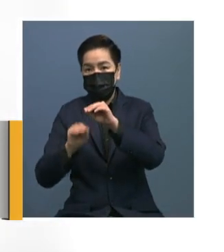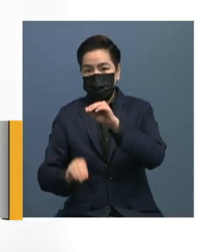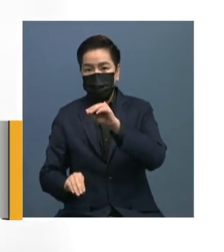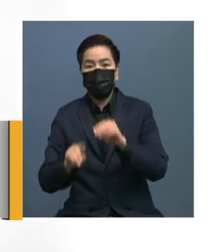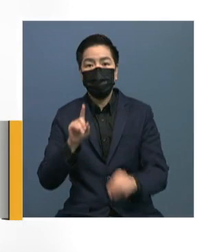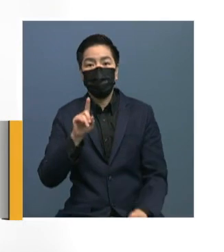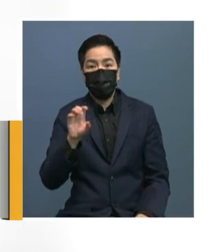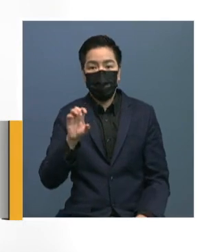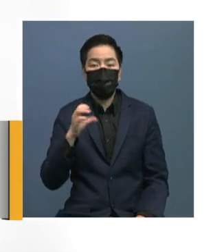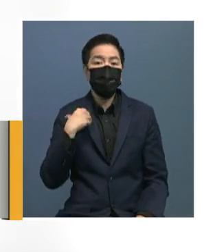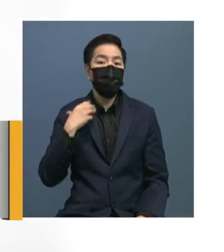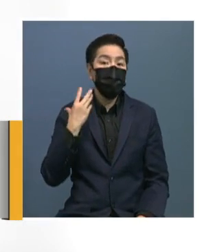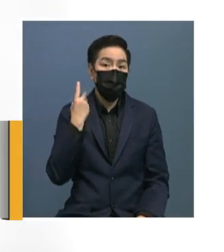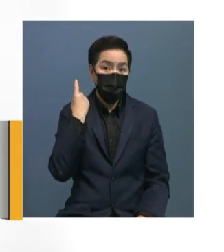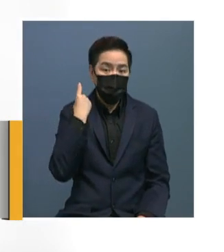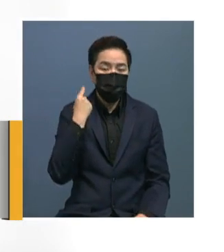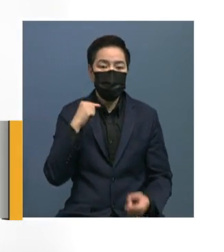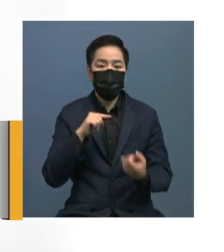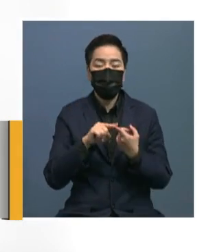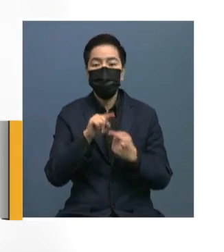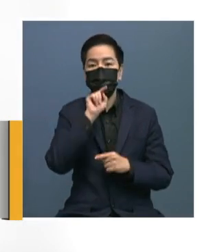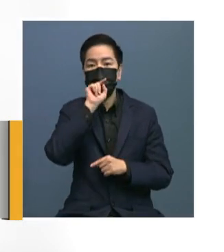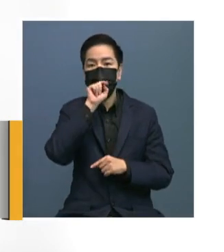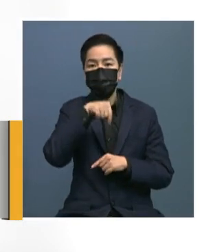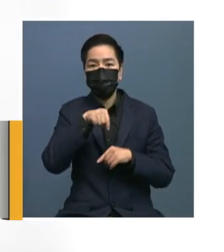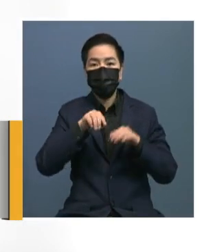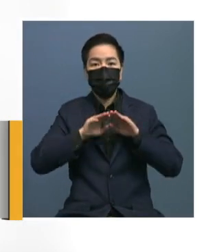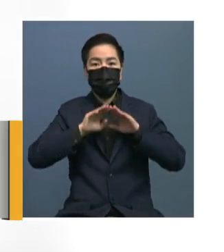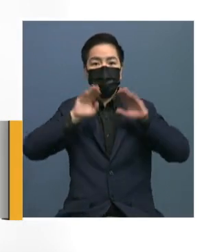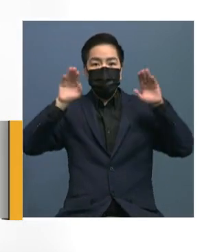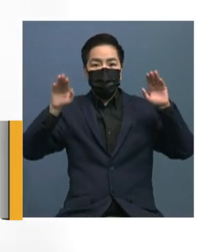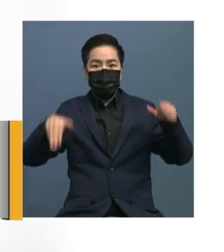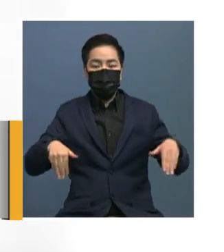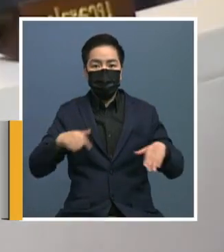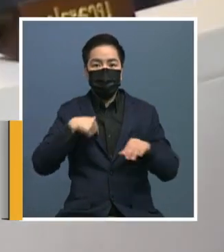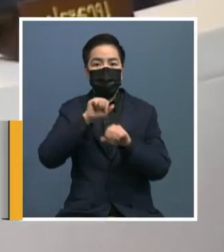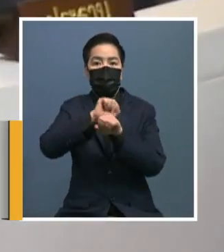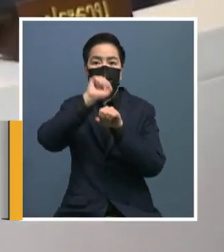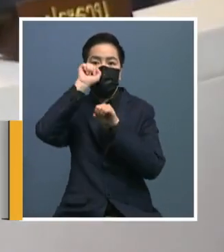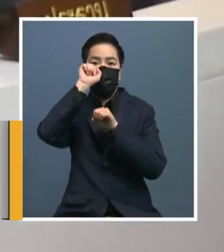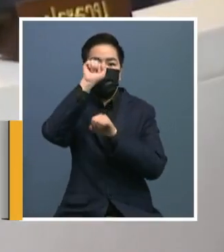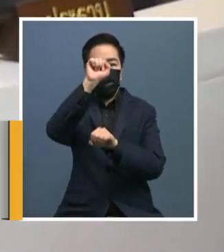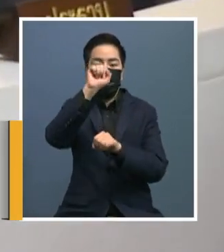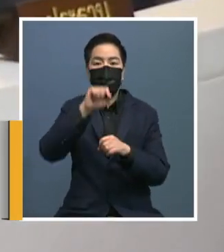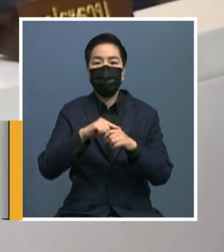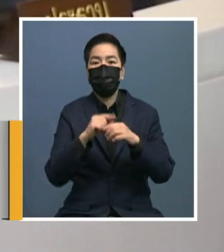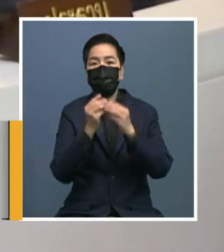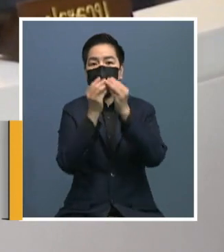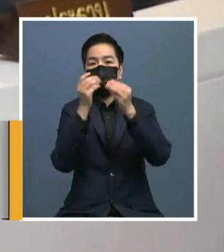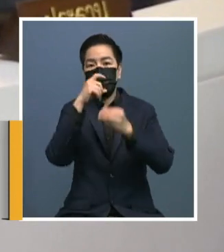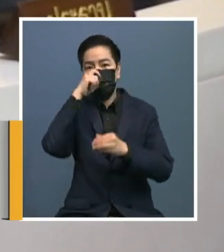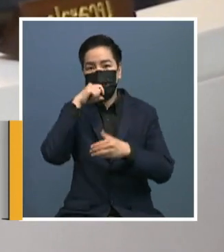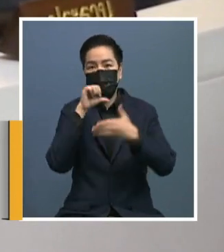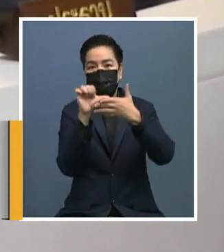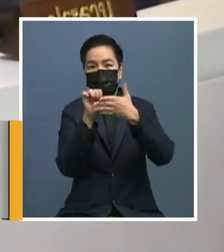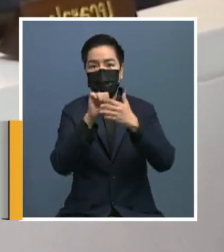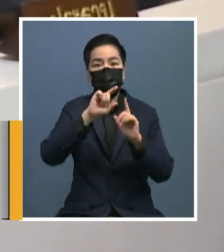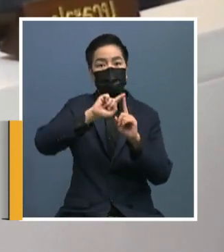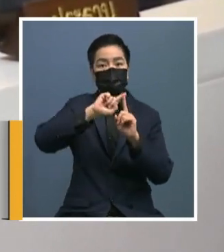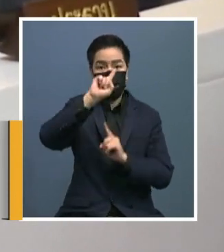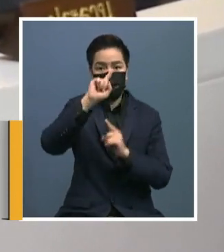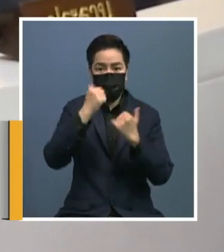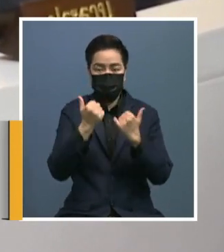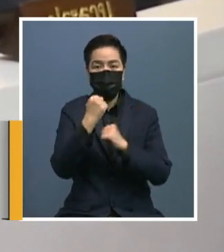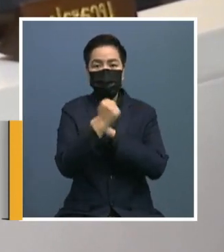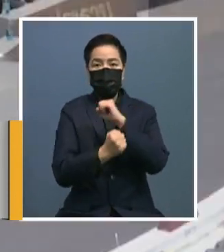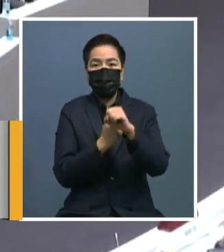ราชกิจจานุเบกษาได้เผยแพร่รัฐธรรมนูญแห่งราชอาณาจักรไทยแก้ไขเพิ่มเติมฉบับที่ 1พ.ศ 2506 14ค่ะ